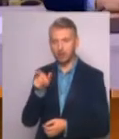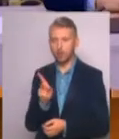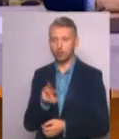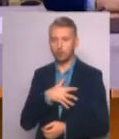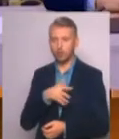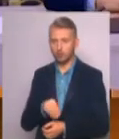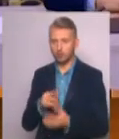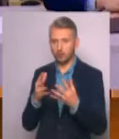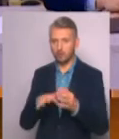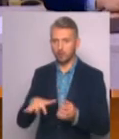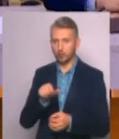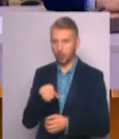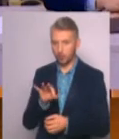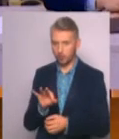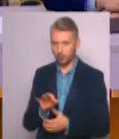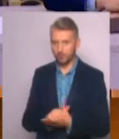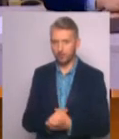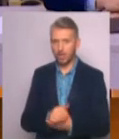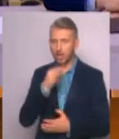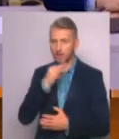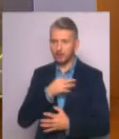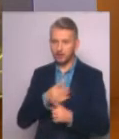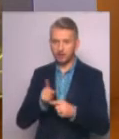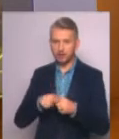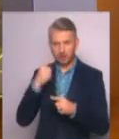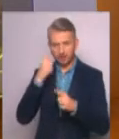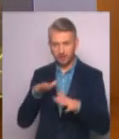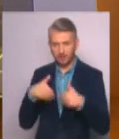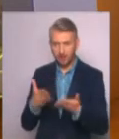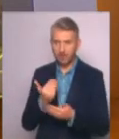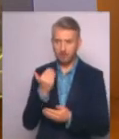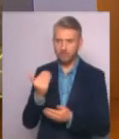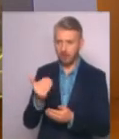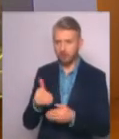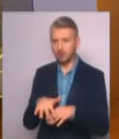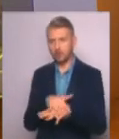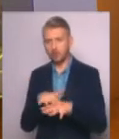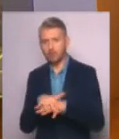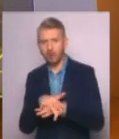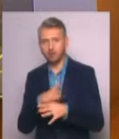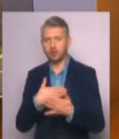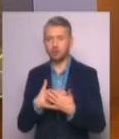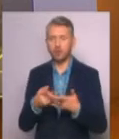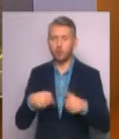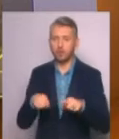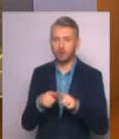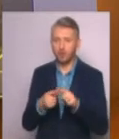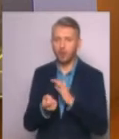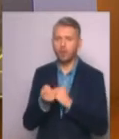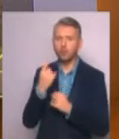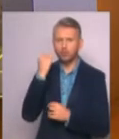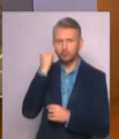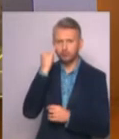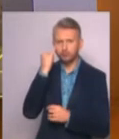зоні антитерористичної операції. Скажіть, це ініціатива ваша, громади, громадських організацій, або звідки взагалі з'явилася ця ідея,